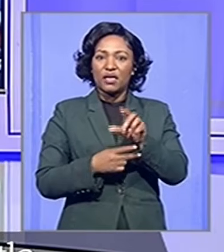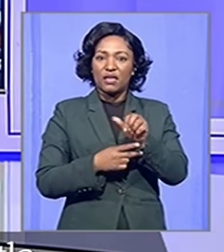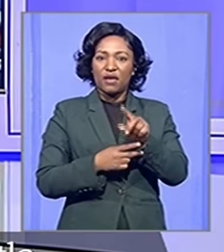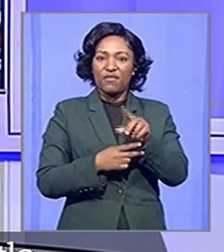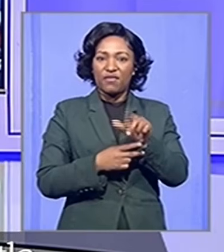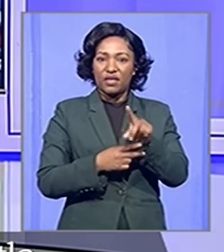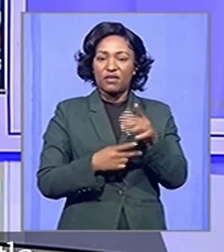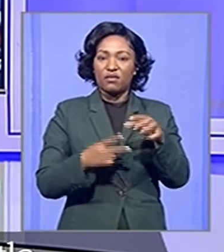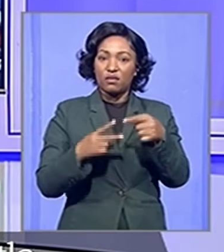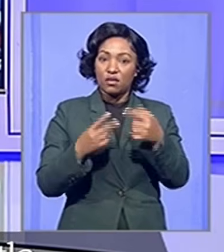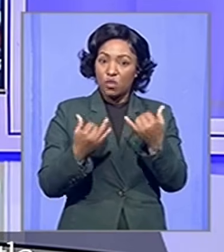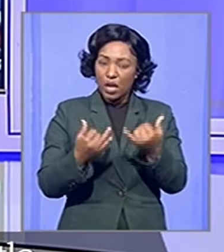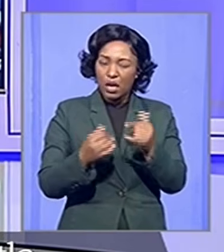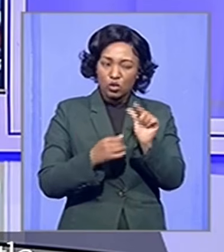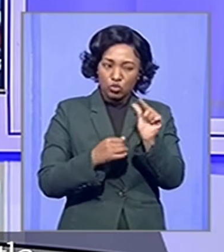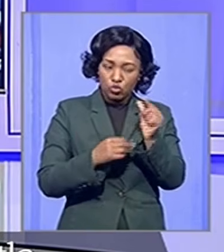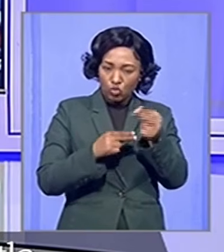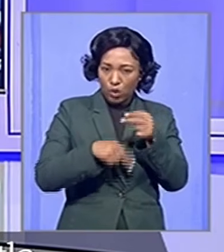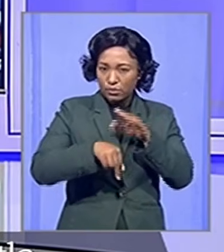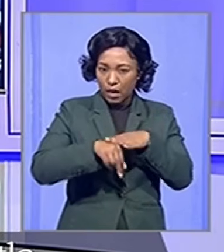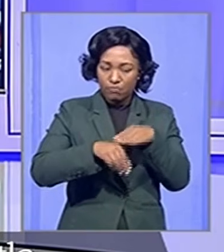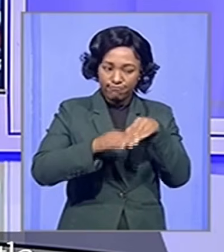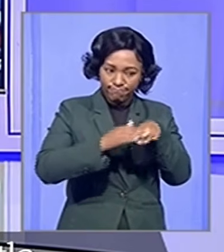la dinyewe pejana ka jeno.